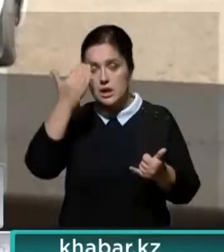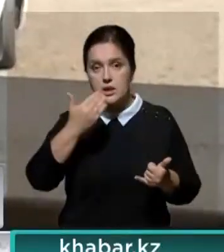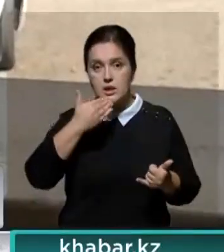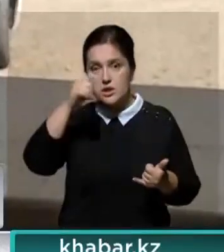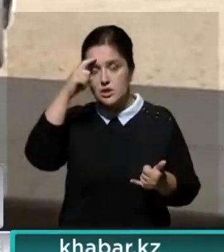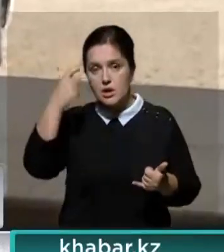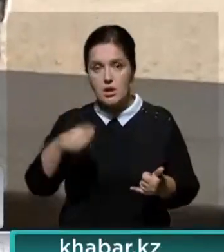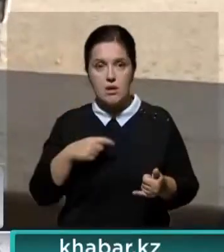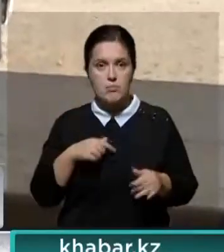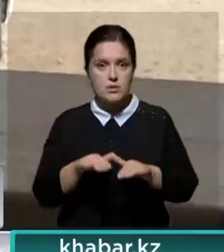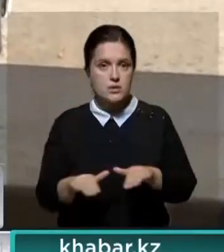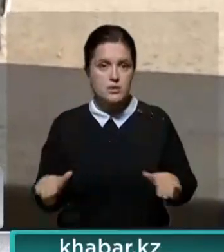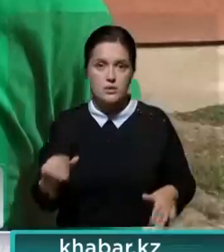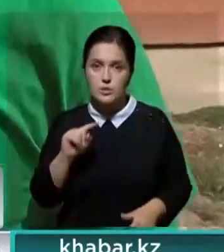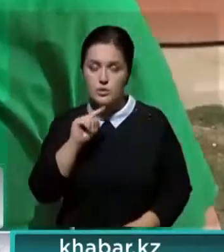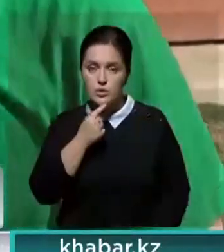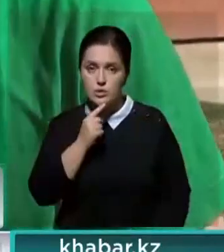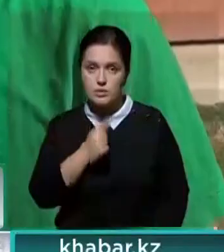С маленькими детьми тяжело.